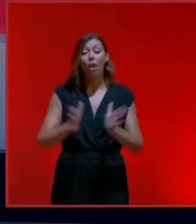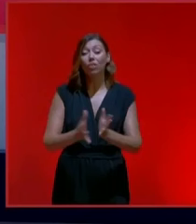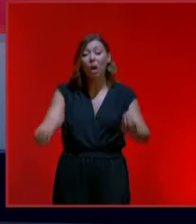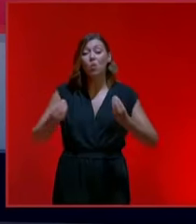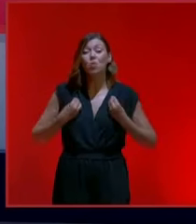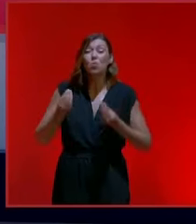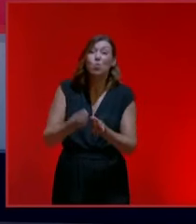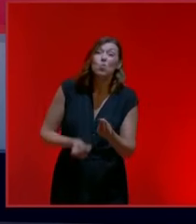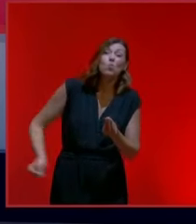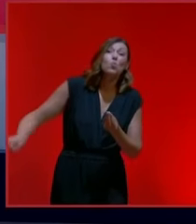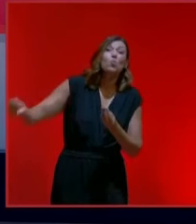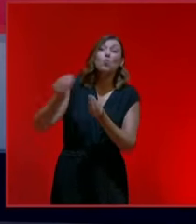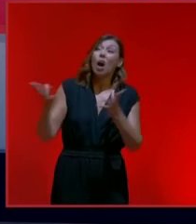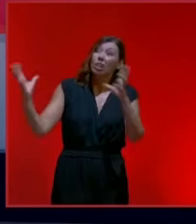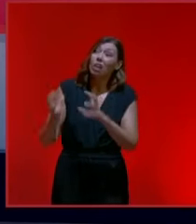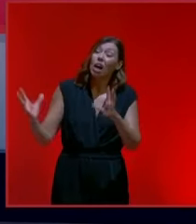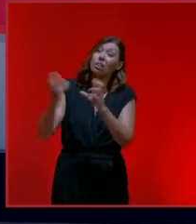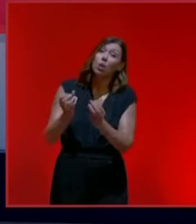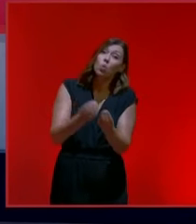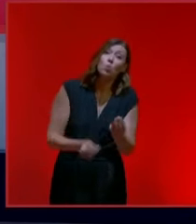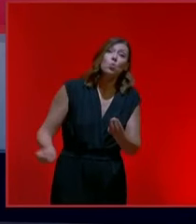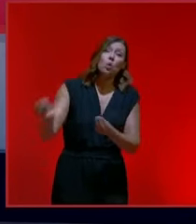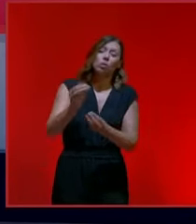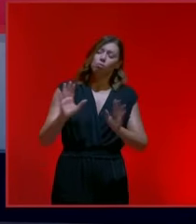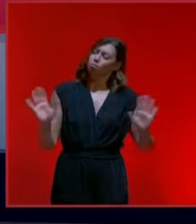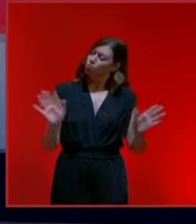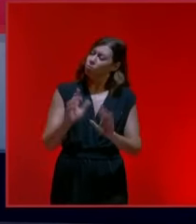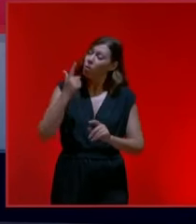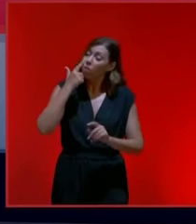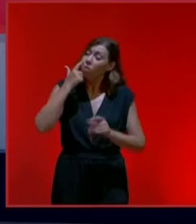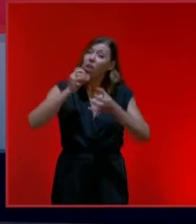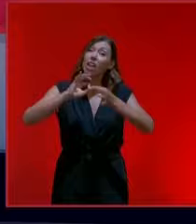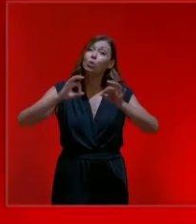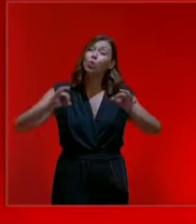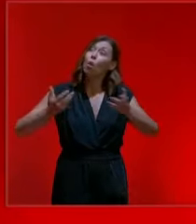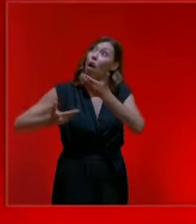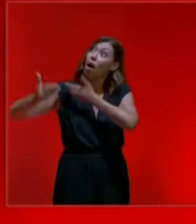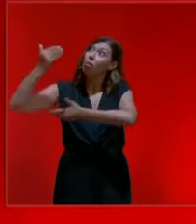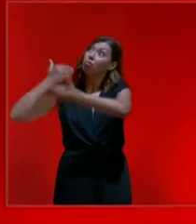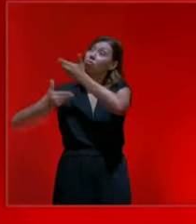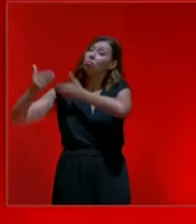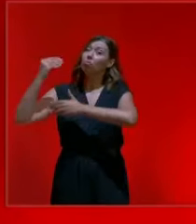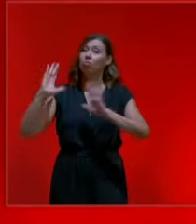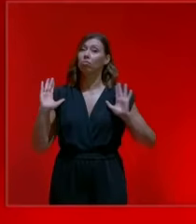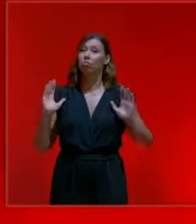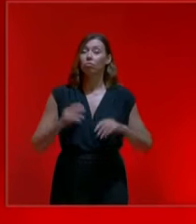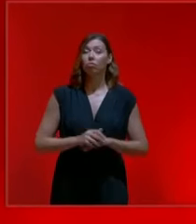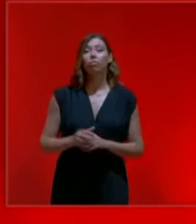Δεν δείχνει αυτό η πρόσφατη ιστορική εμπειρία και θα σας έλεγα και κάτι άλλο. Είχαμε